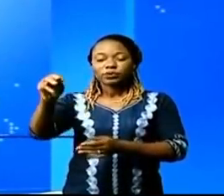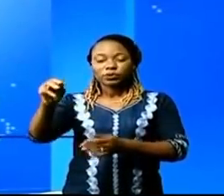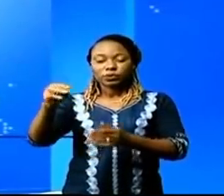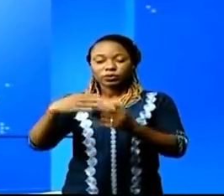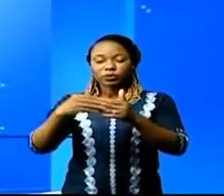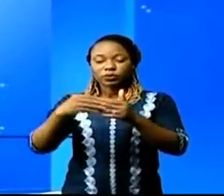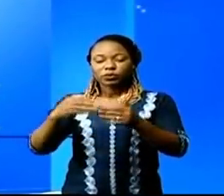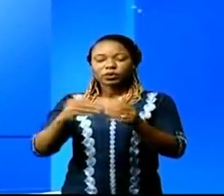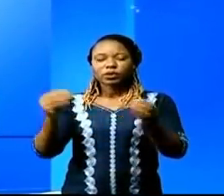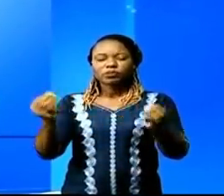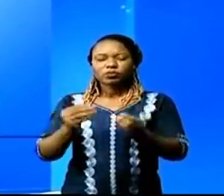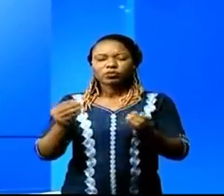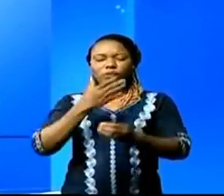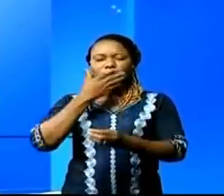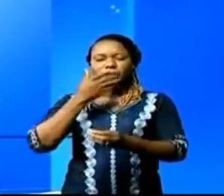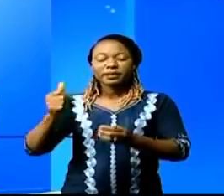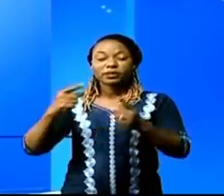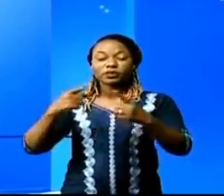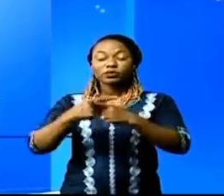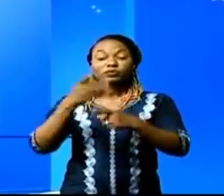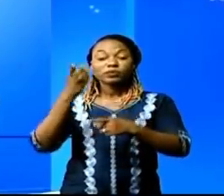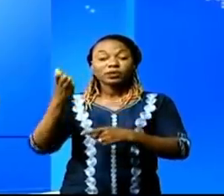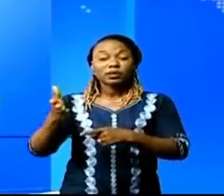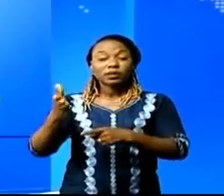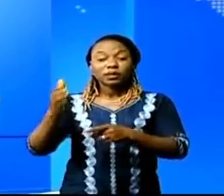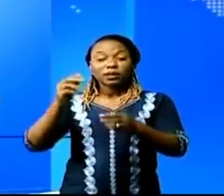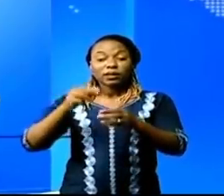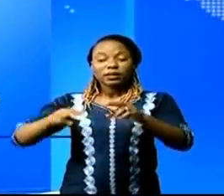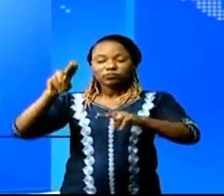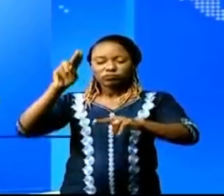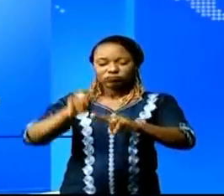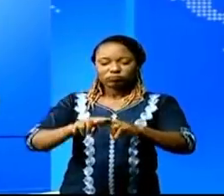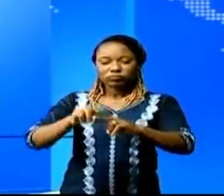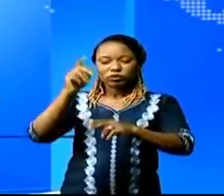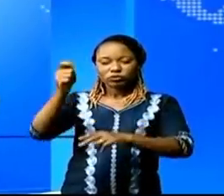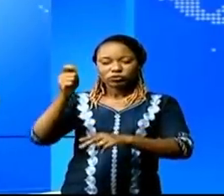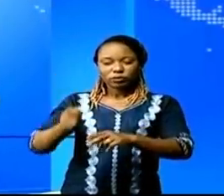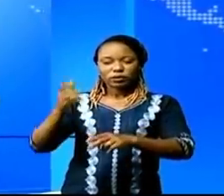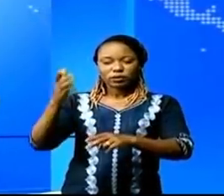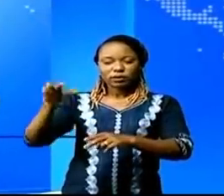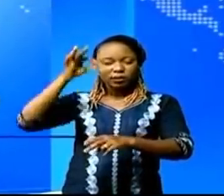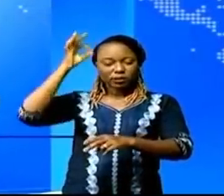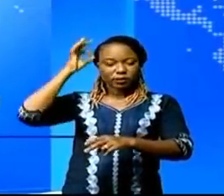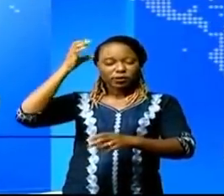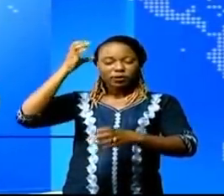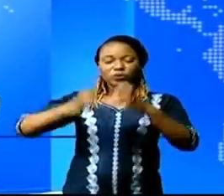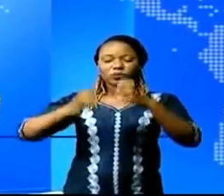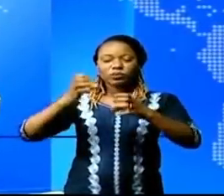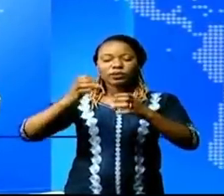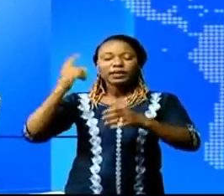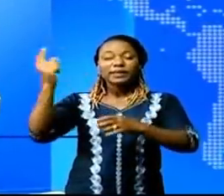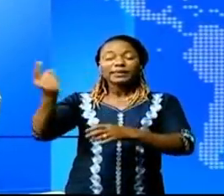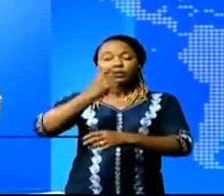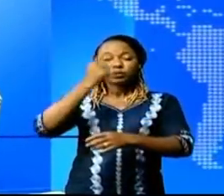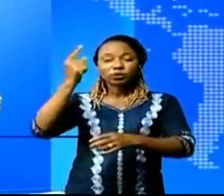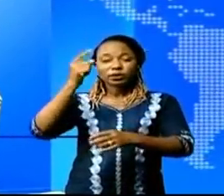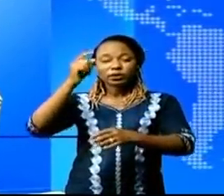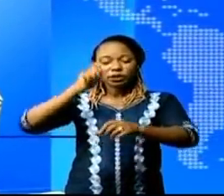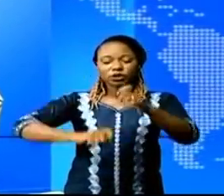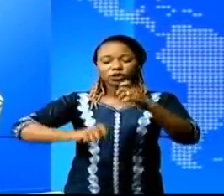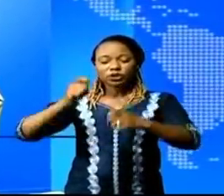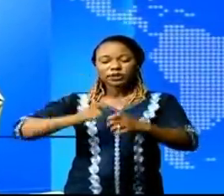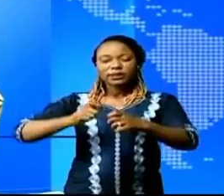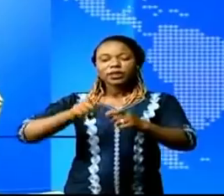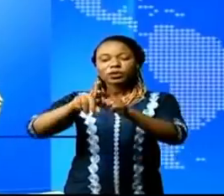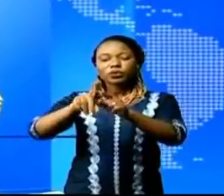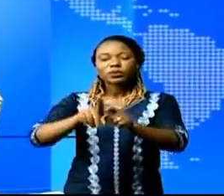dommage causé lors du conflit armé de l'occupation. C'est la Cour internationale de la justice de la Haye qui a tranché